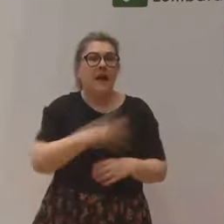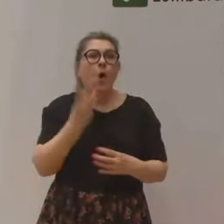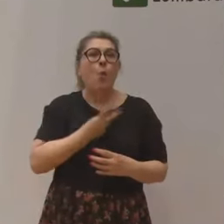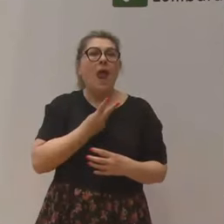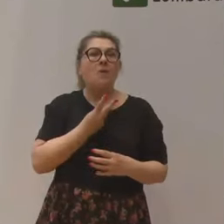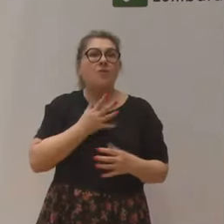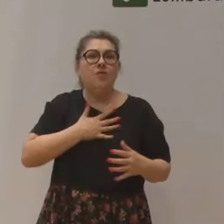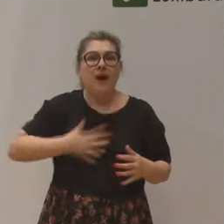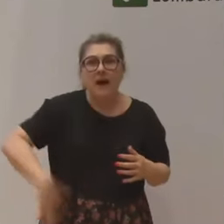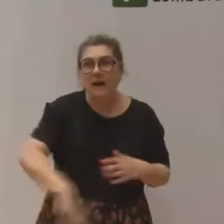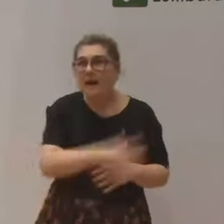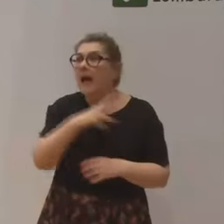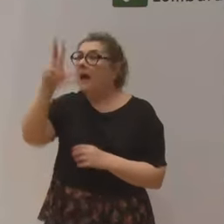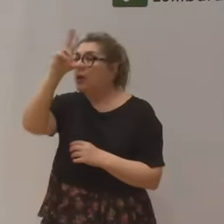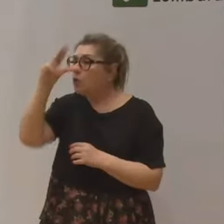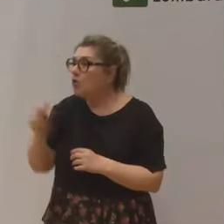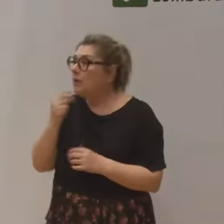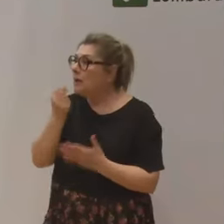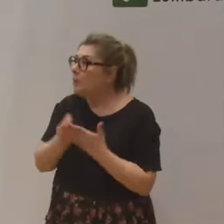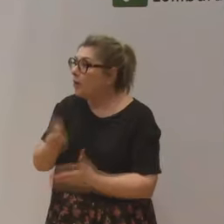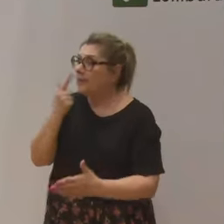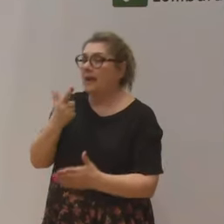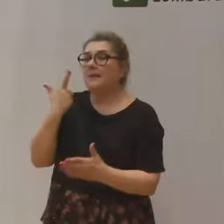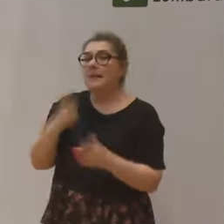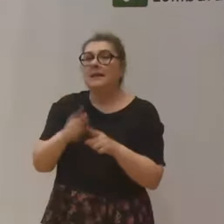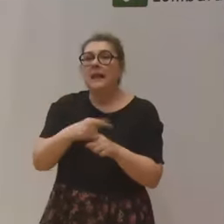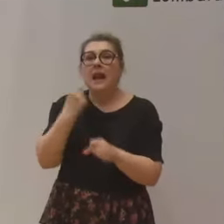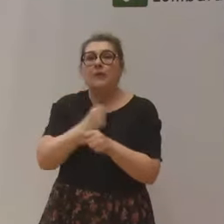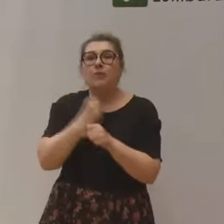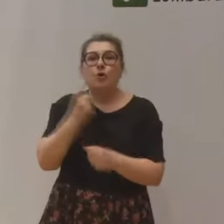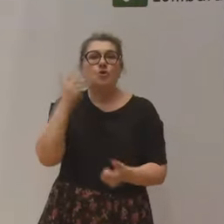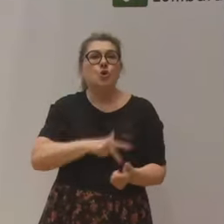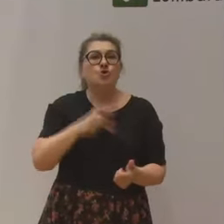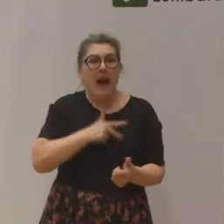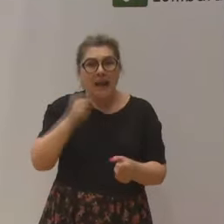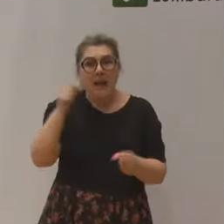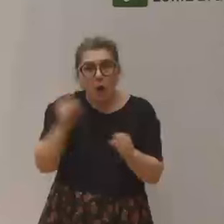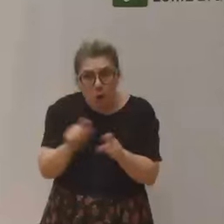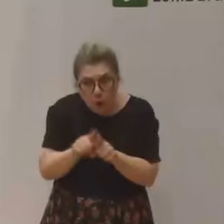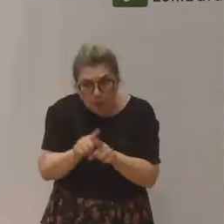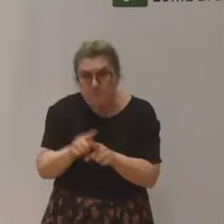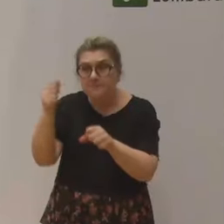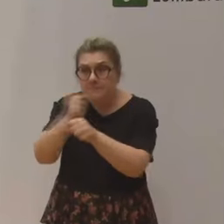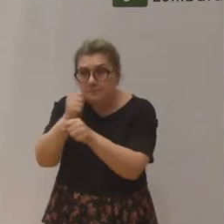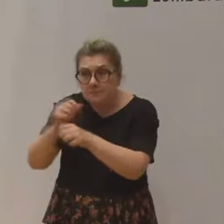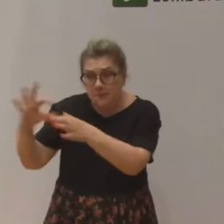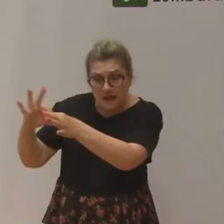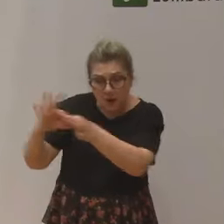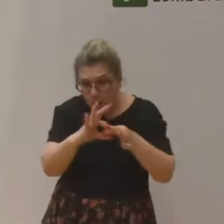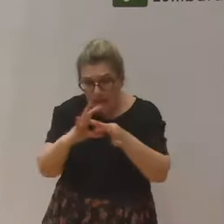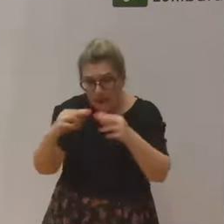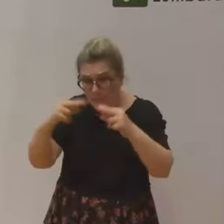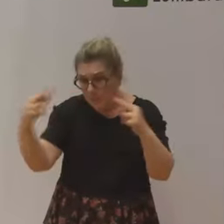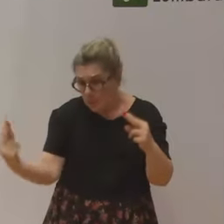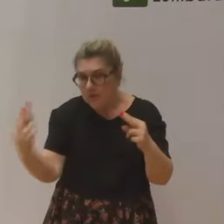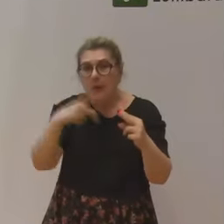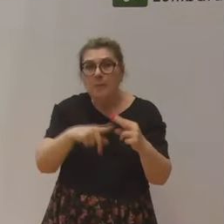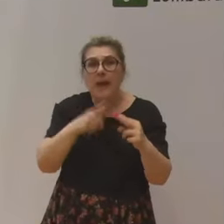welfare, riconoscendo l'importanza del lavoro sociale come un lavoro di collegamento, di costruzione